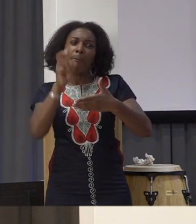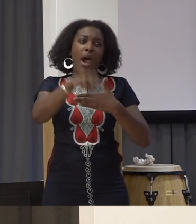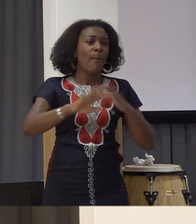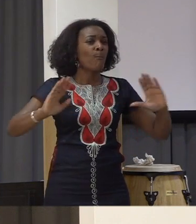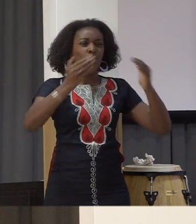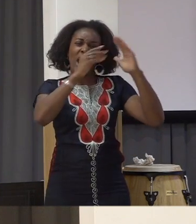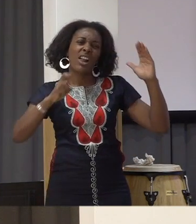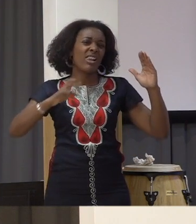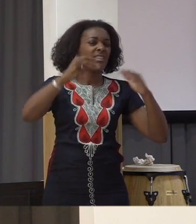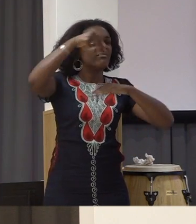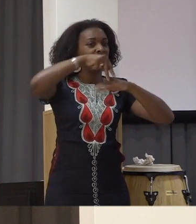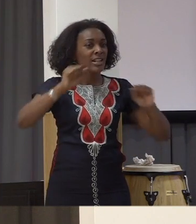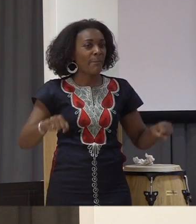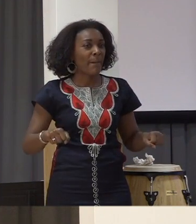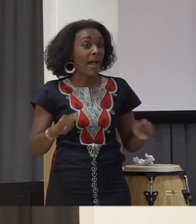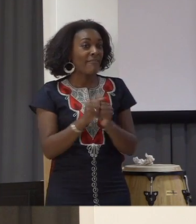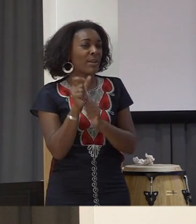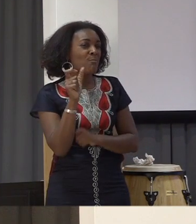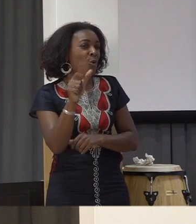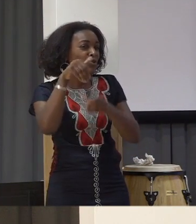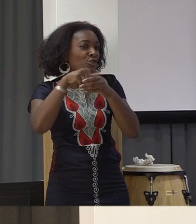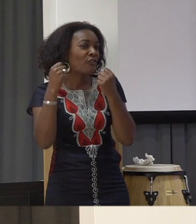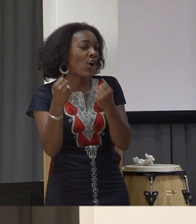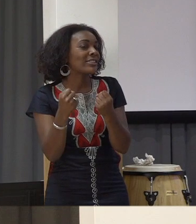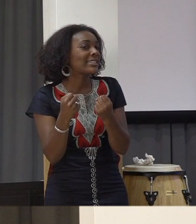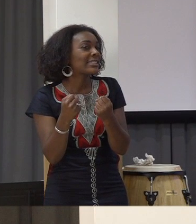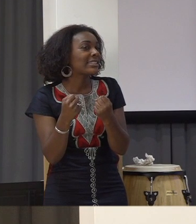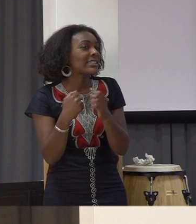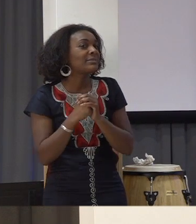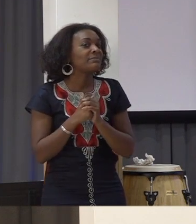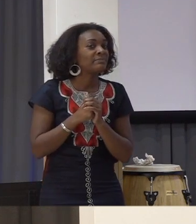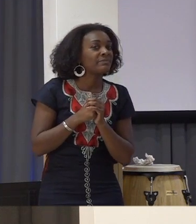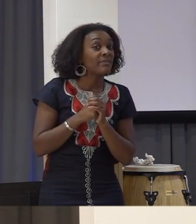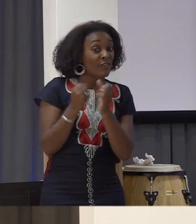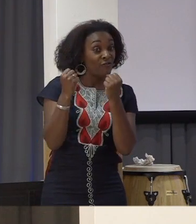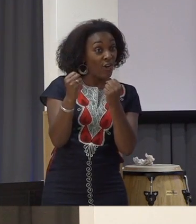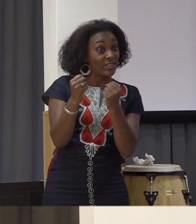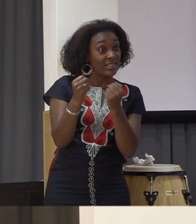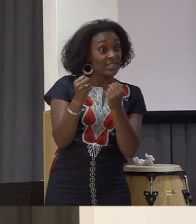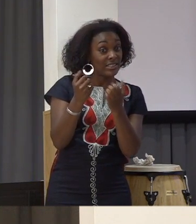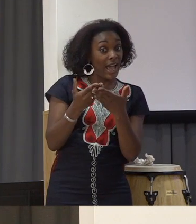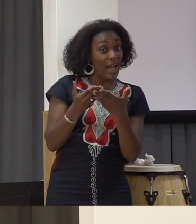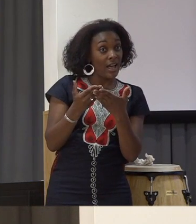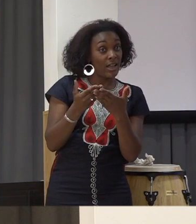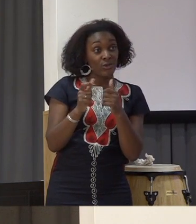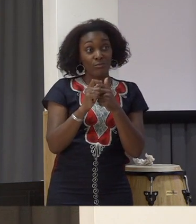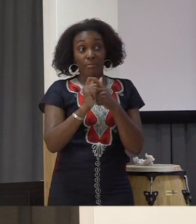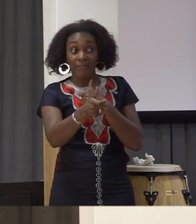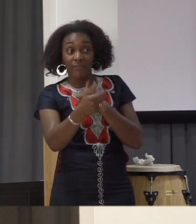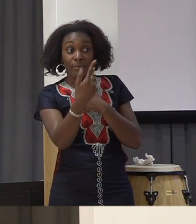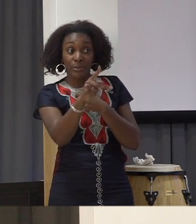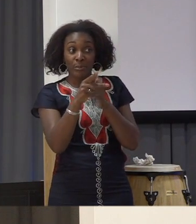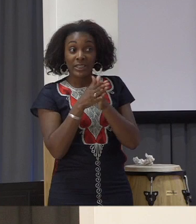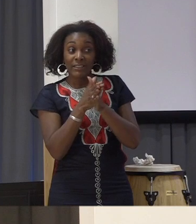montagne. De cette force dépend ton état d'esprit, ta